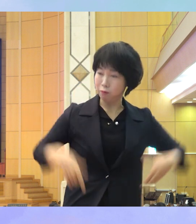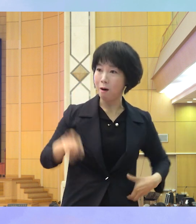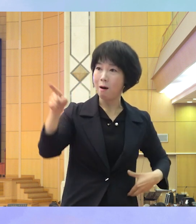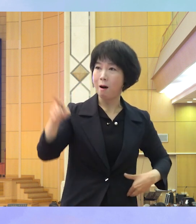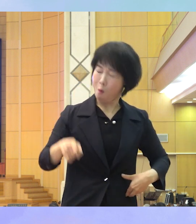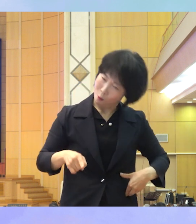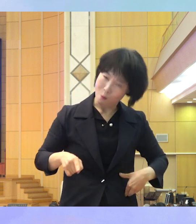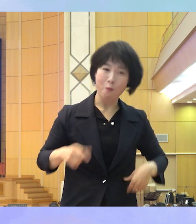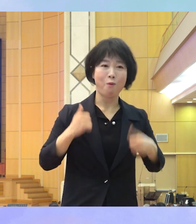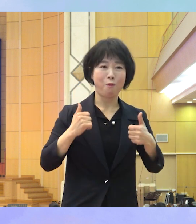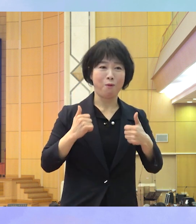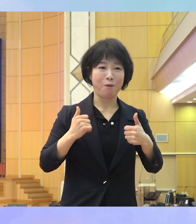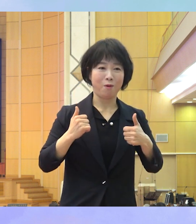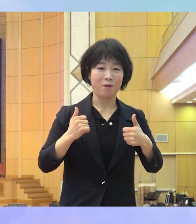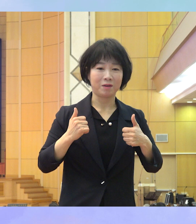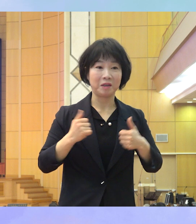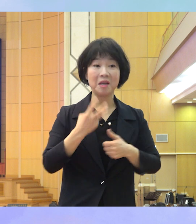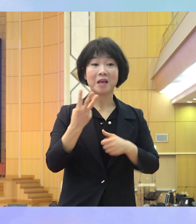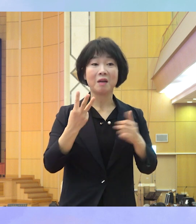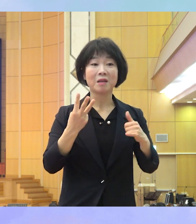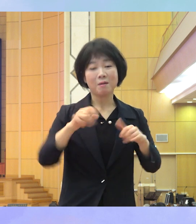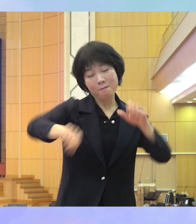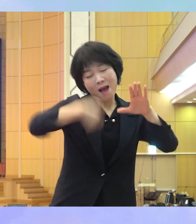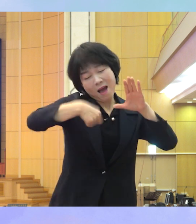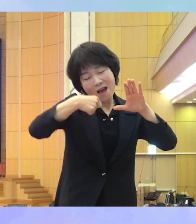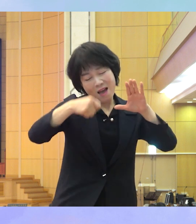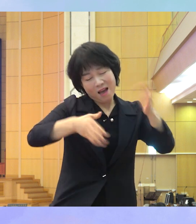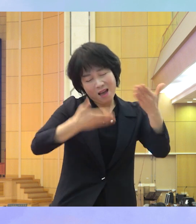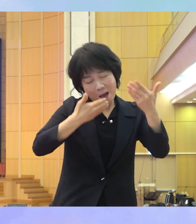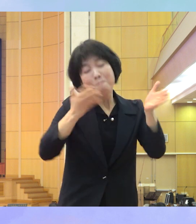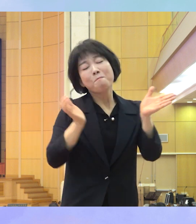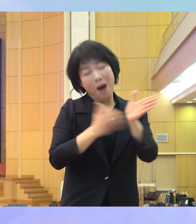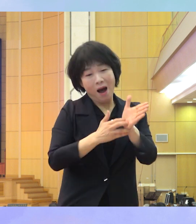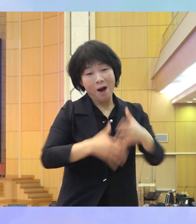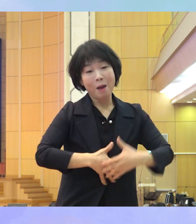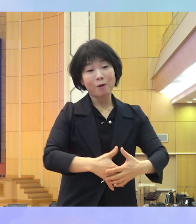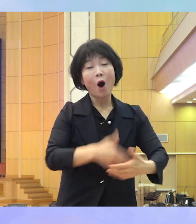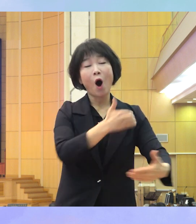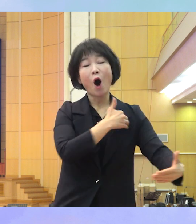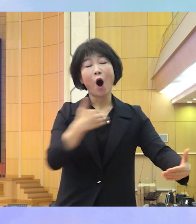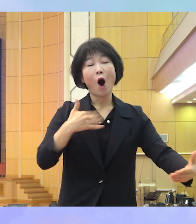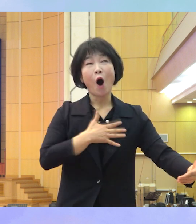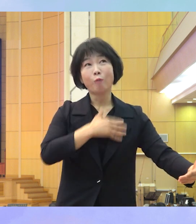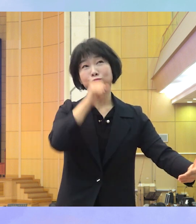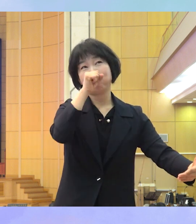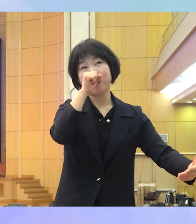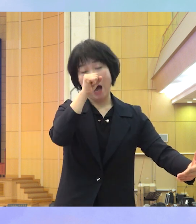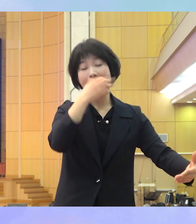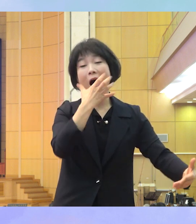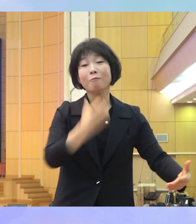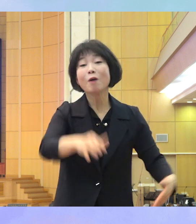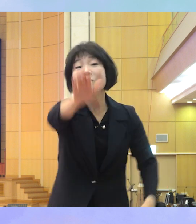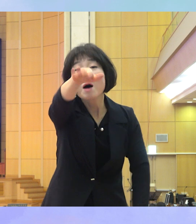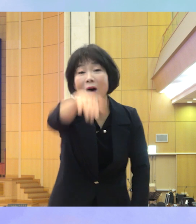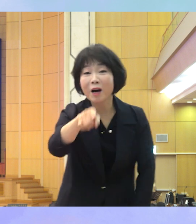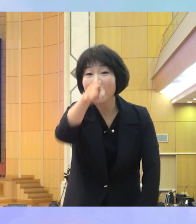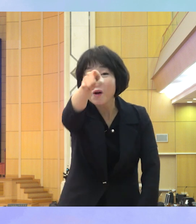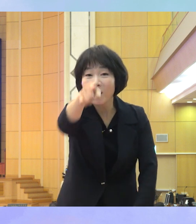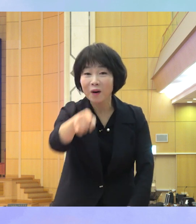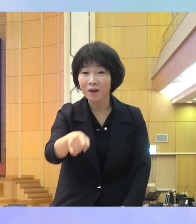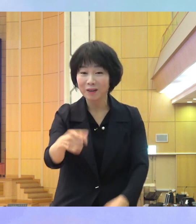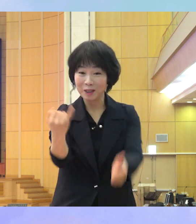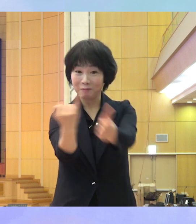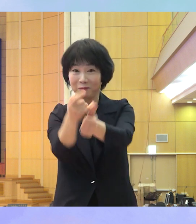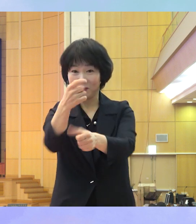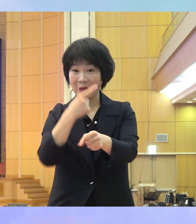당신에게 내년 이맘때 명년에 당신 아내에게 아들이 있을